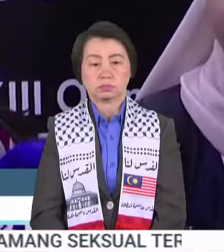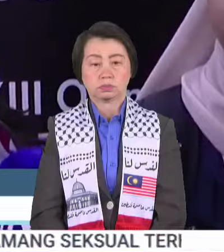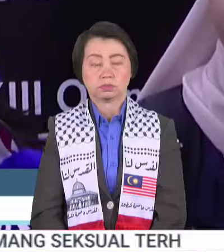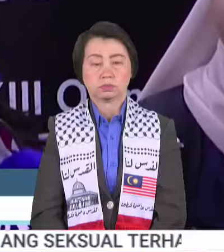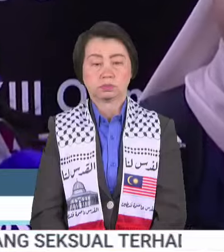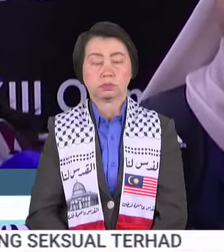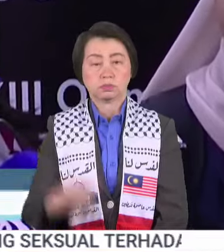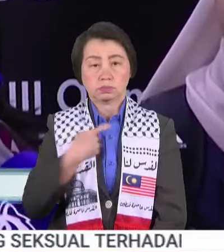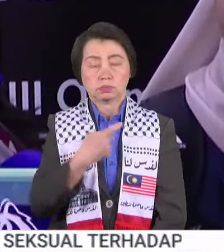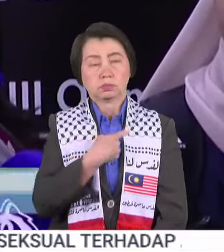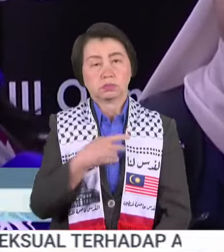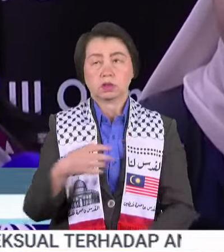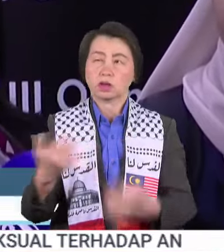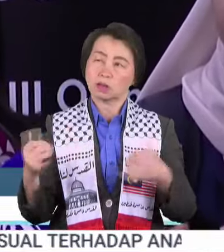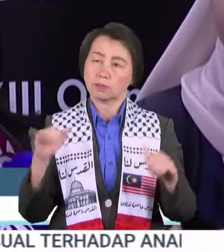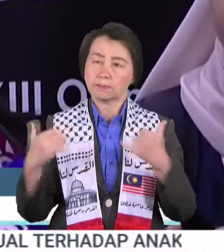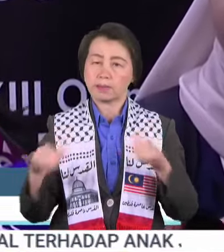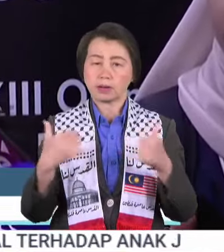We are playing,